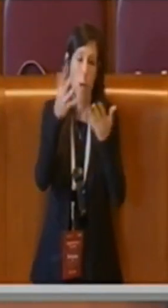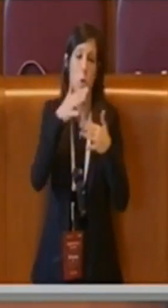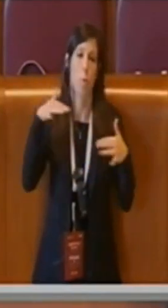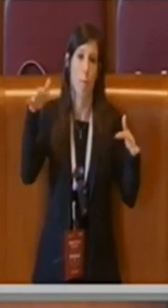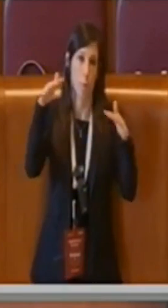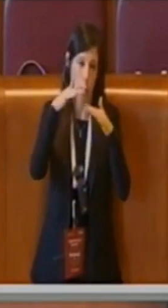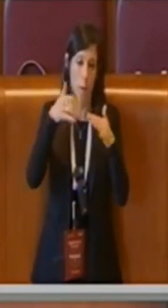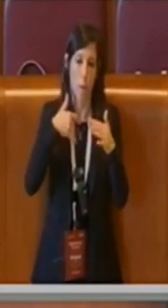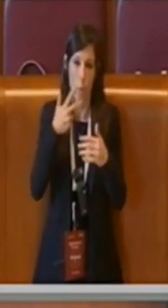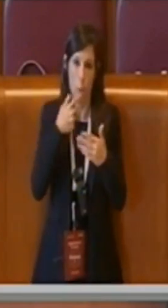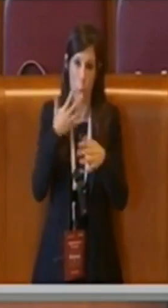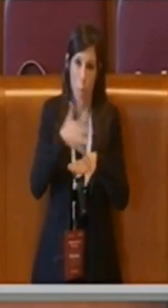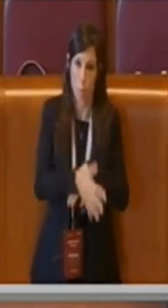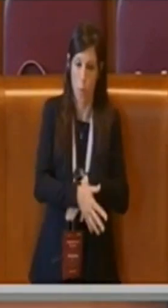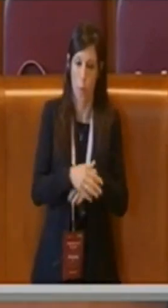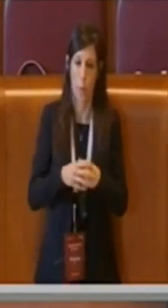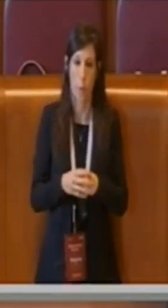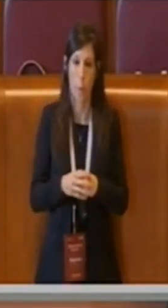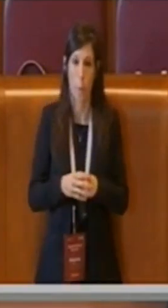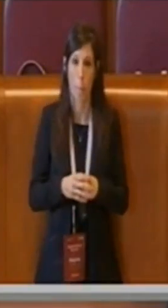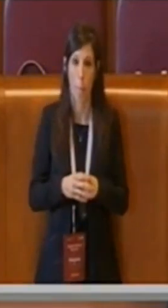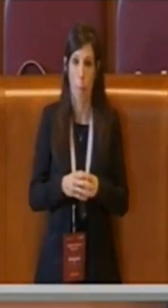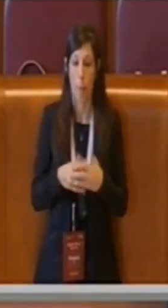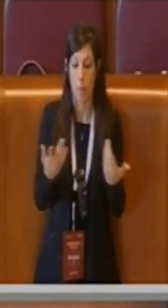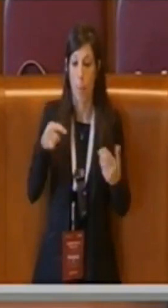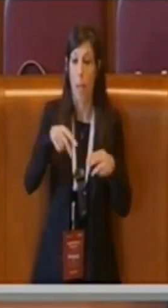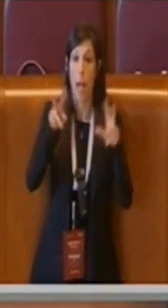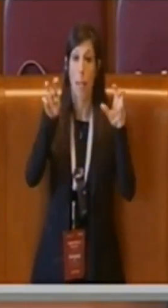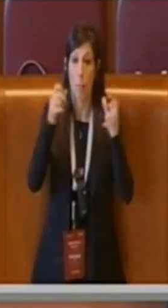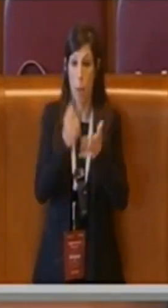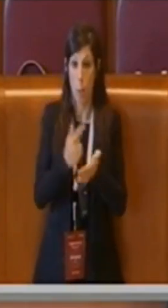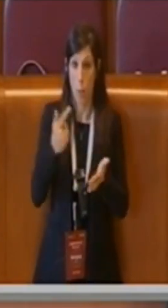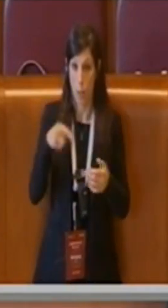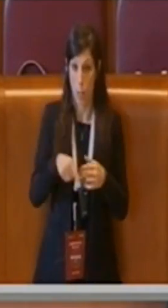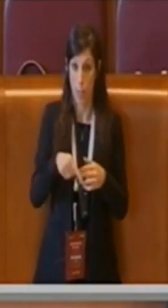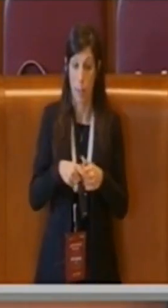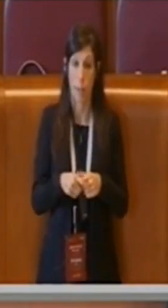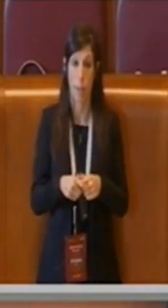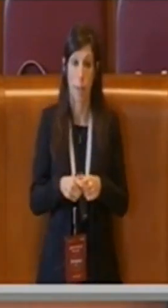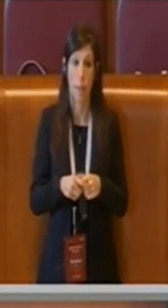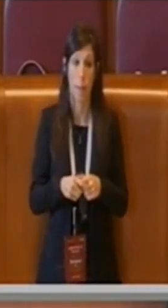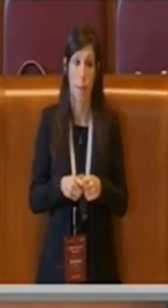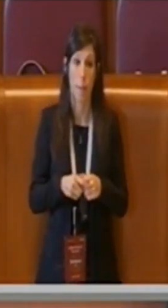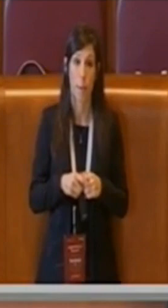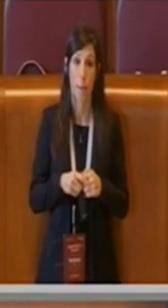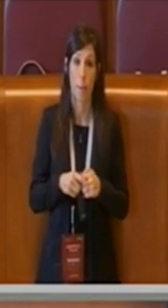Chiaramente su un tema importante che è quello